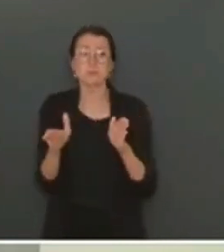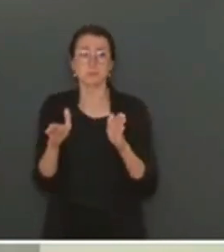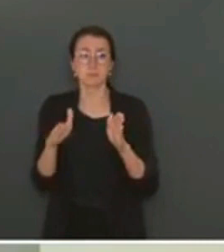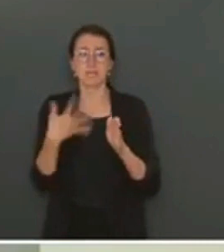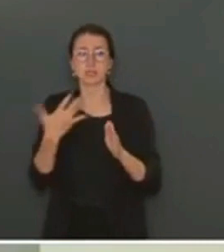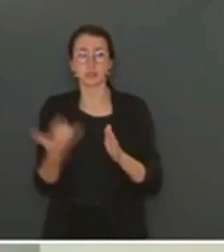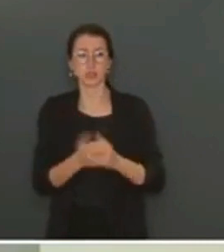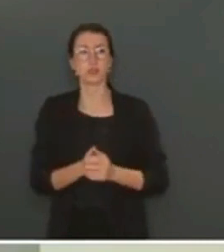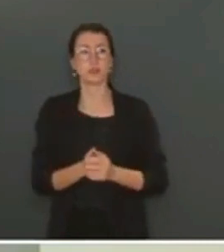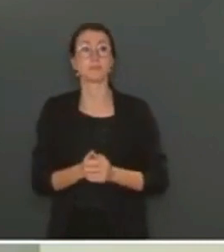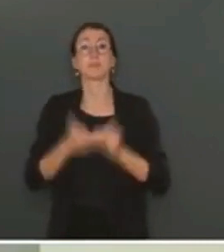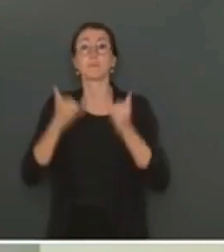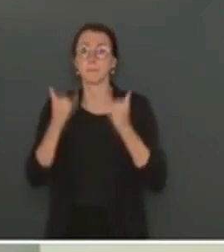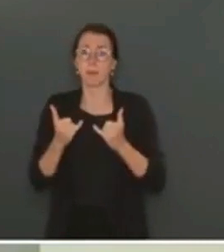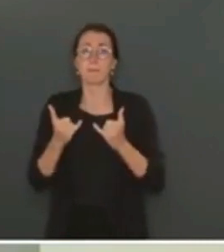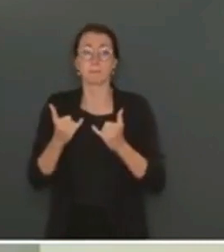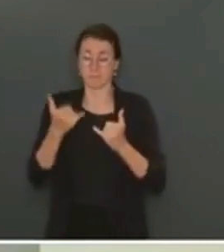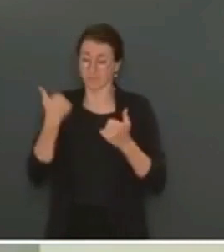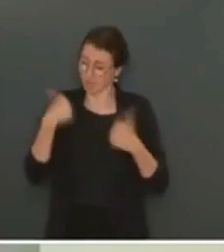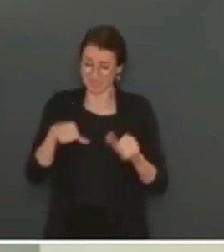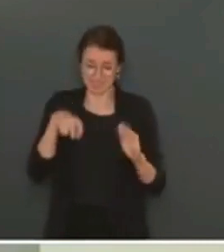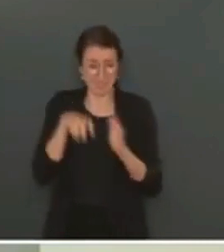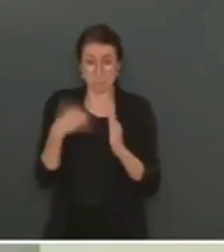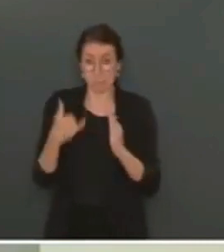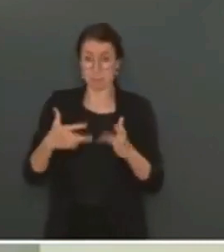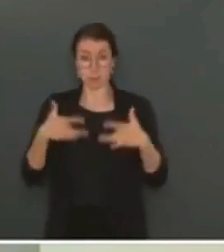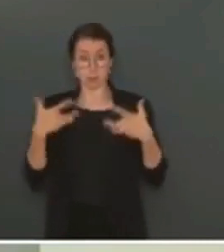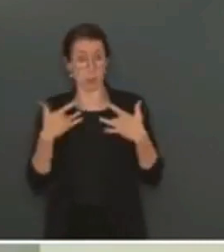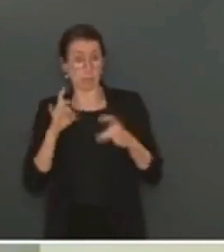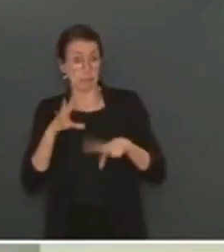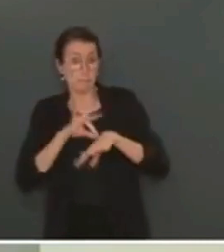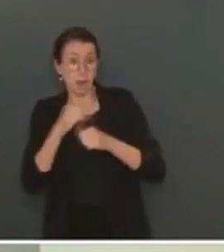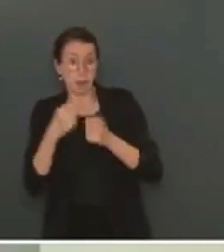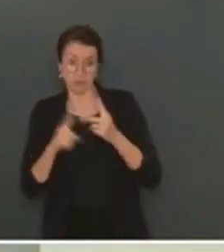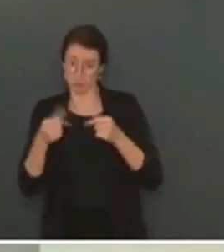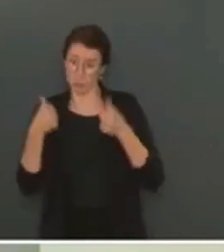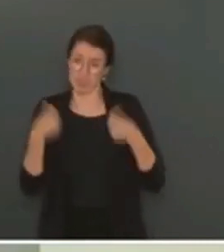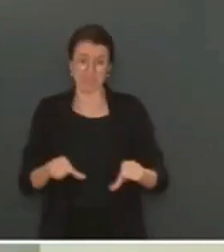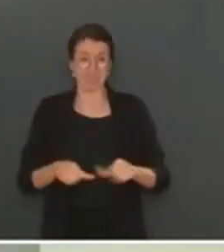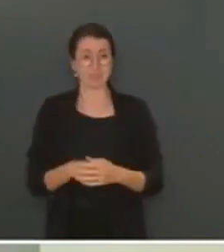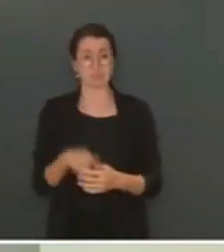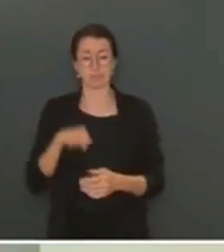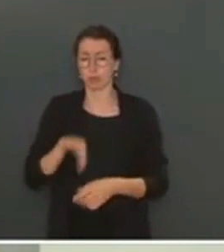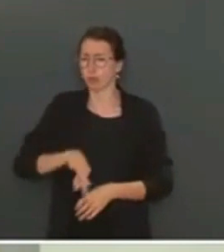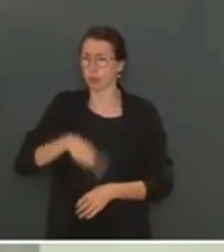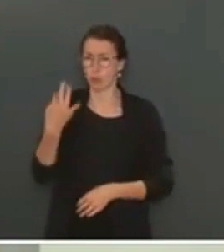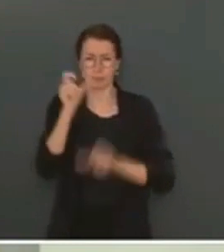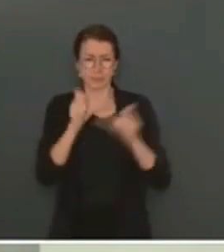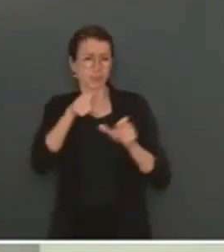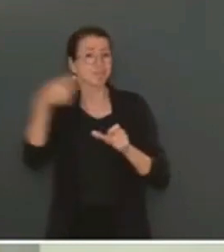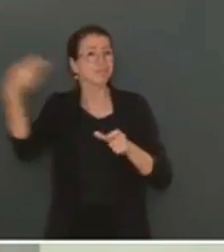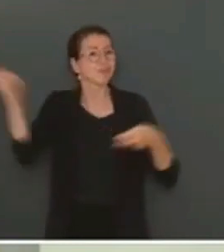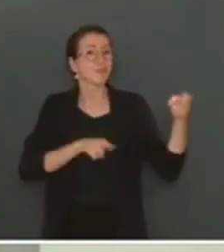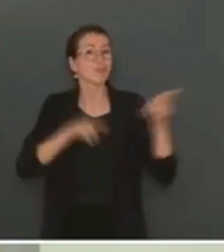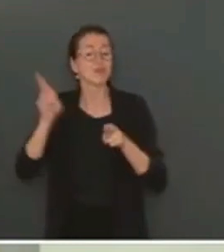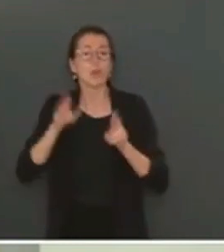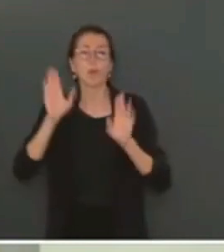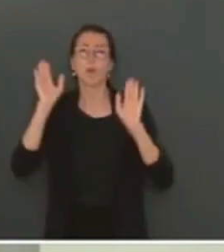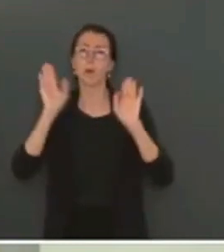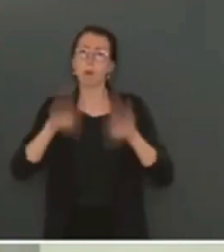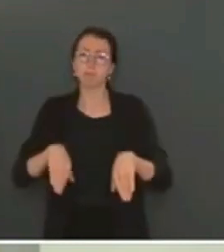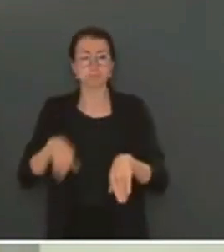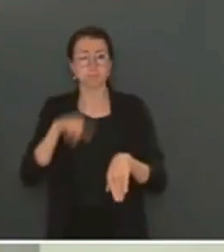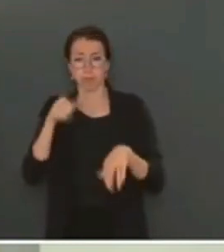personnes respectent ces règles mises en place dans les régions. Cette obligation ne doit pas être prise à la légère. Les conséquences pourraient être